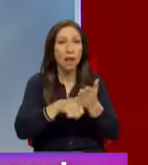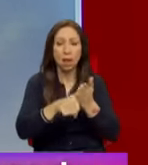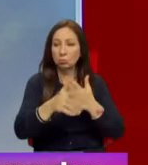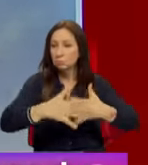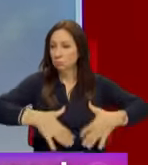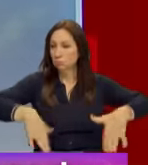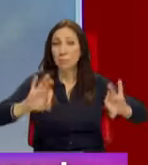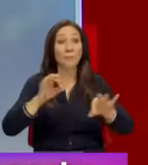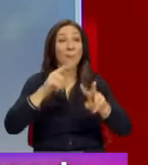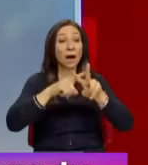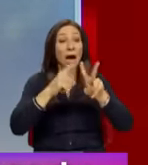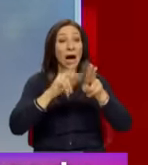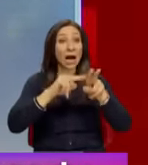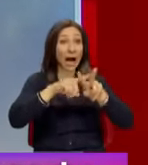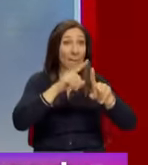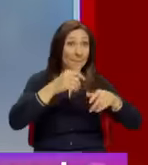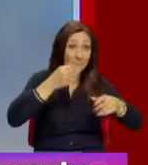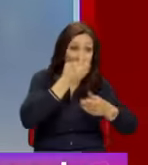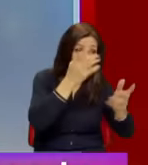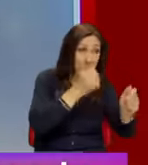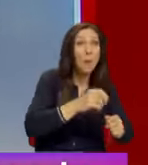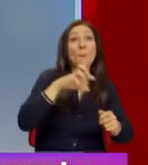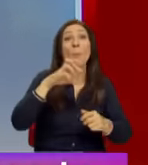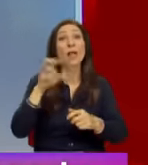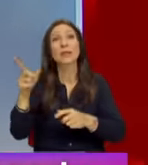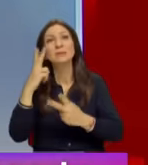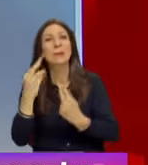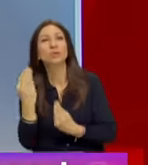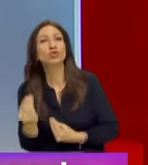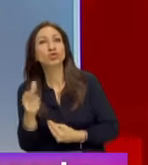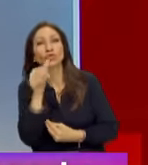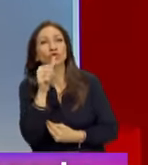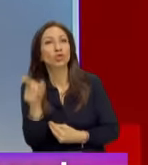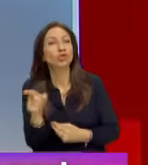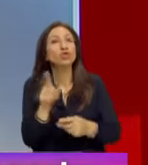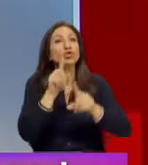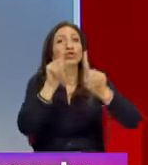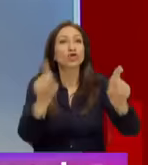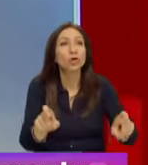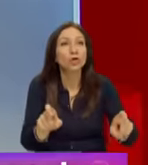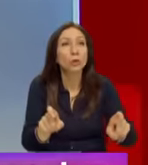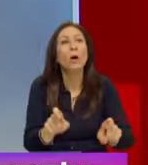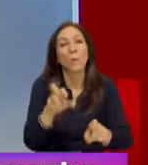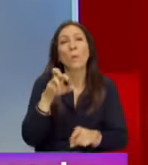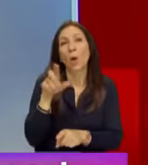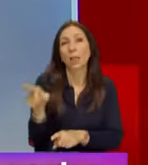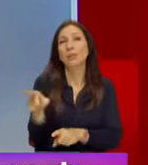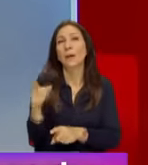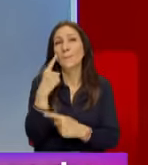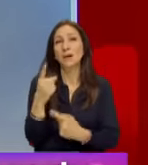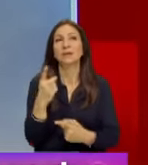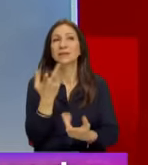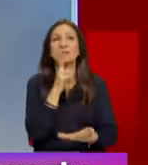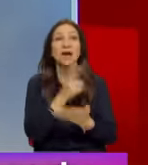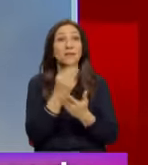tamamlandı. Anka Park mı yapılsın, Polatlı'nın içme suyu mu temiz olsun diye soruldu. Polatlı bakın nasıl